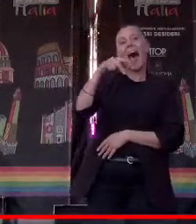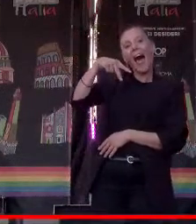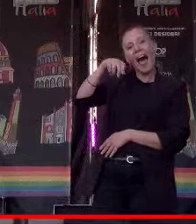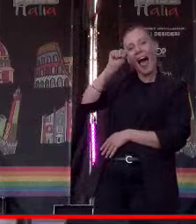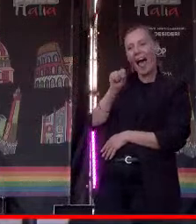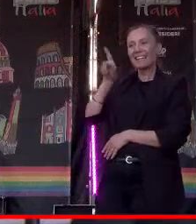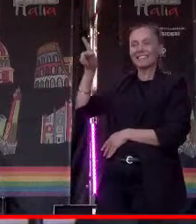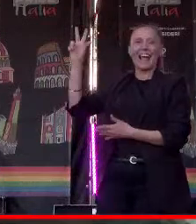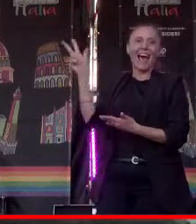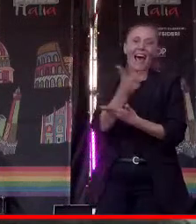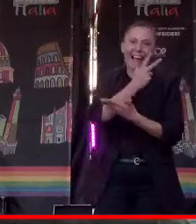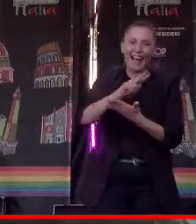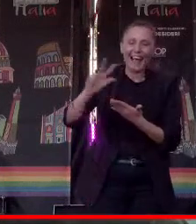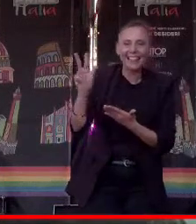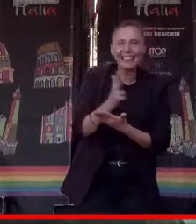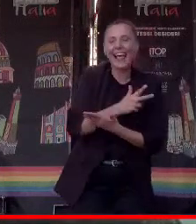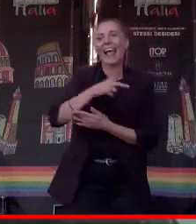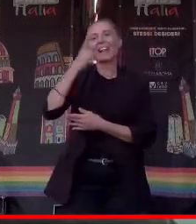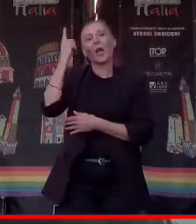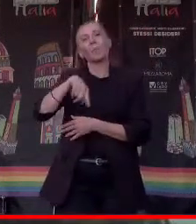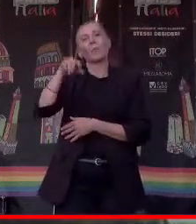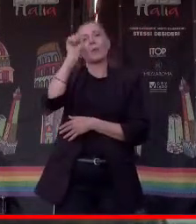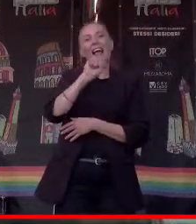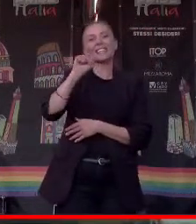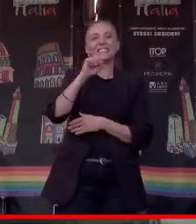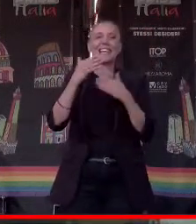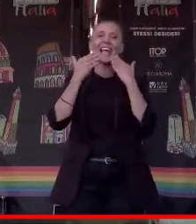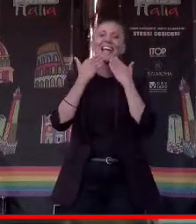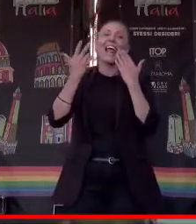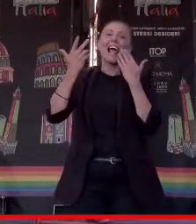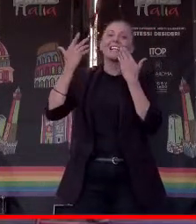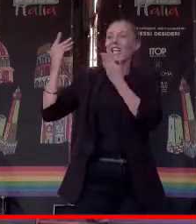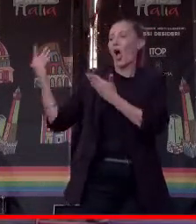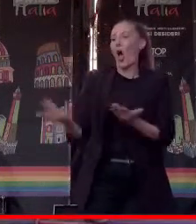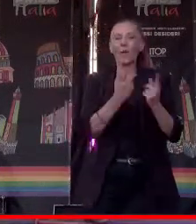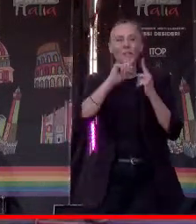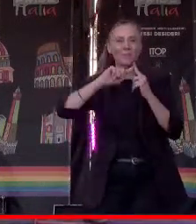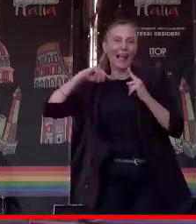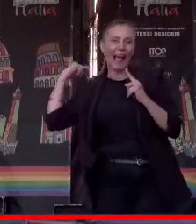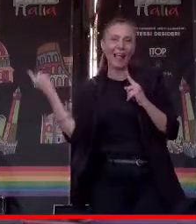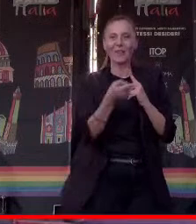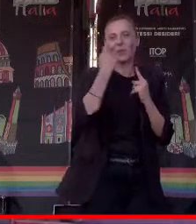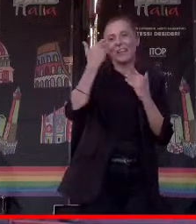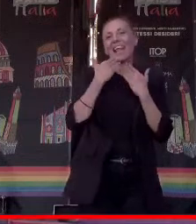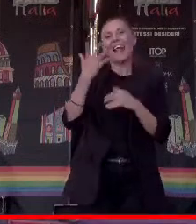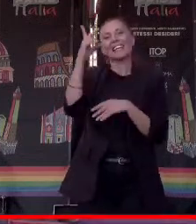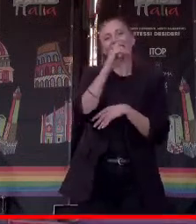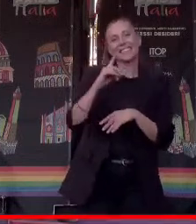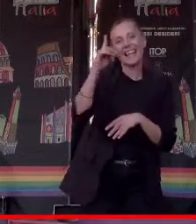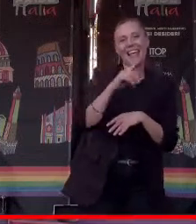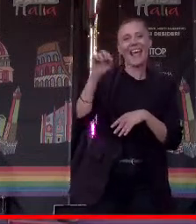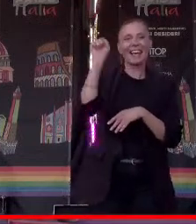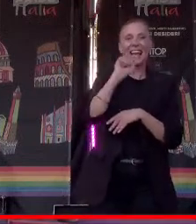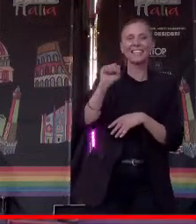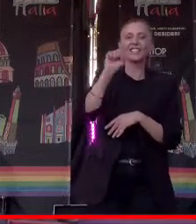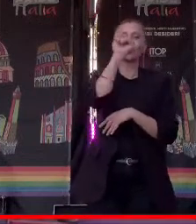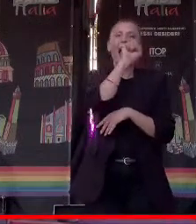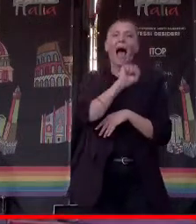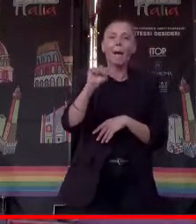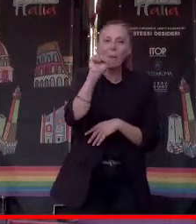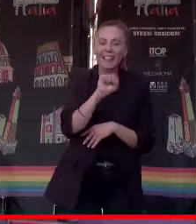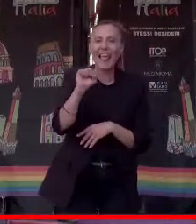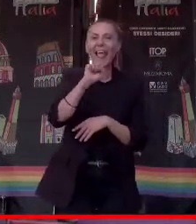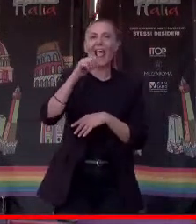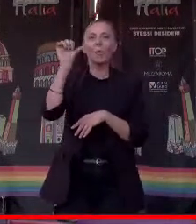che ha cantato e ad Alice, grazie. Grazie a tutti gli ospiti per essere stati con noi, grazie a Daniele, grazie ad Alice, Amedeo,